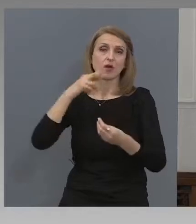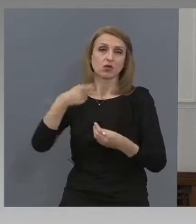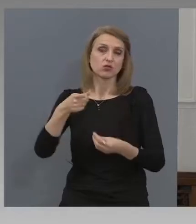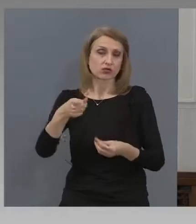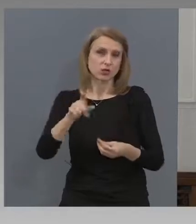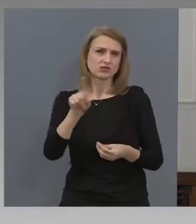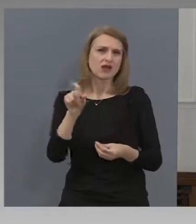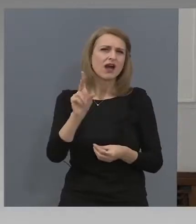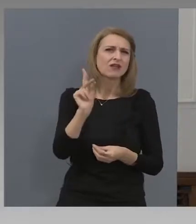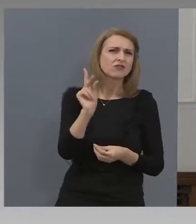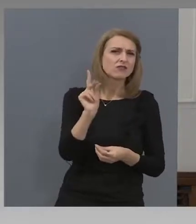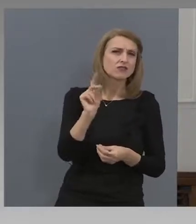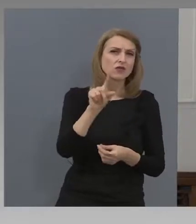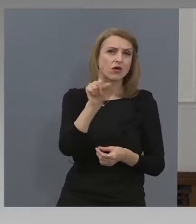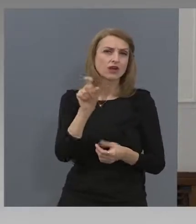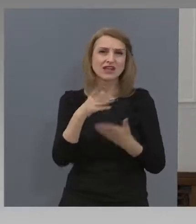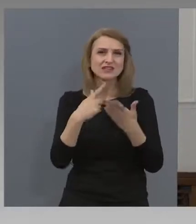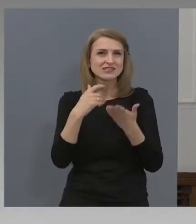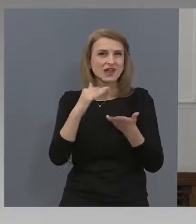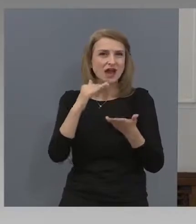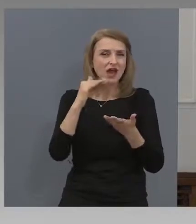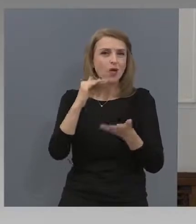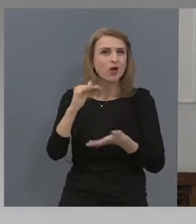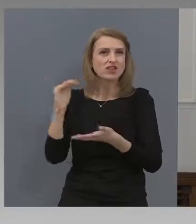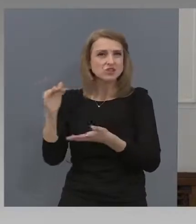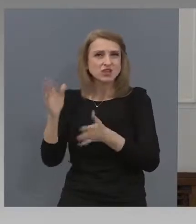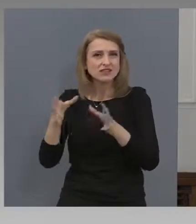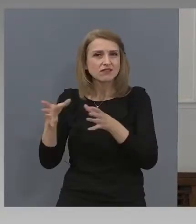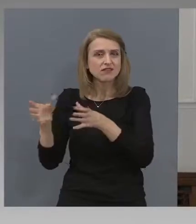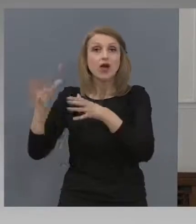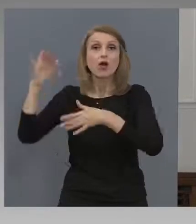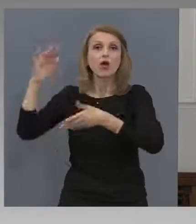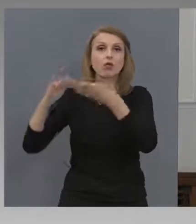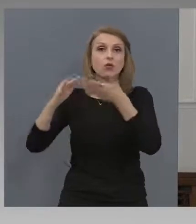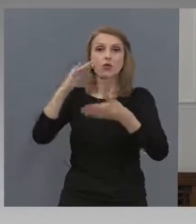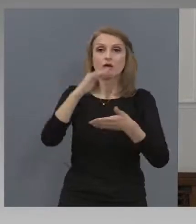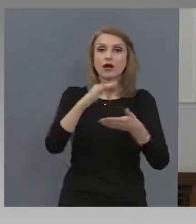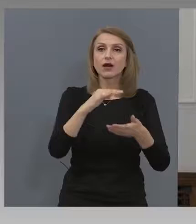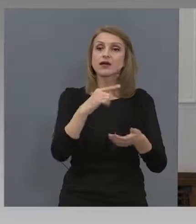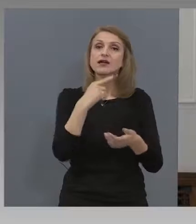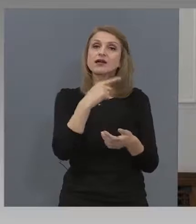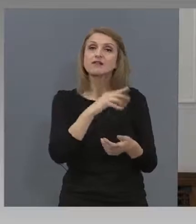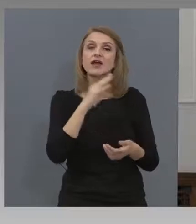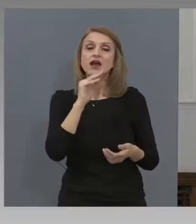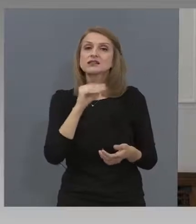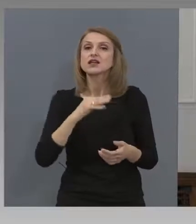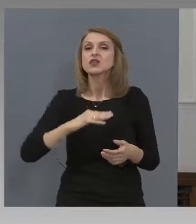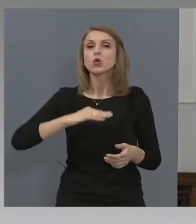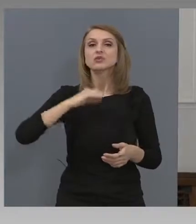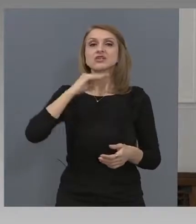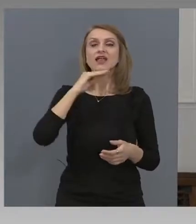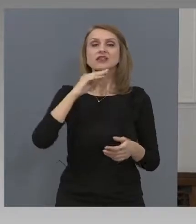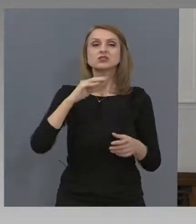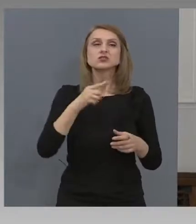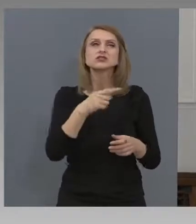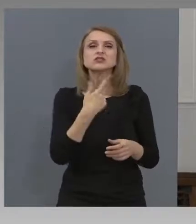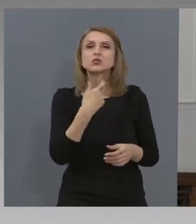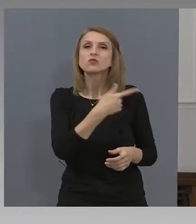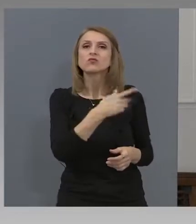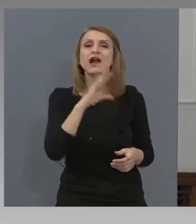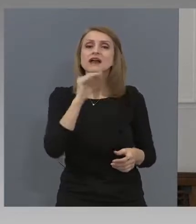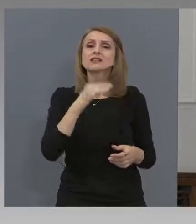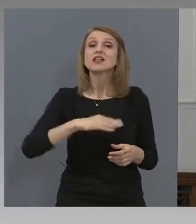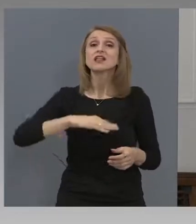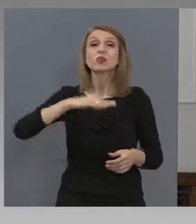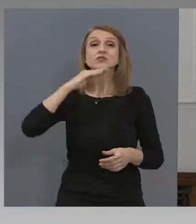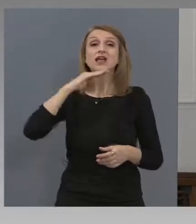на въпроса ви, каква беше за количествата ли? Всеки, да. Защото беше споменато като достатъчна площ, просто не става ясно какво значи достатъчна